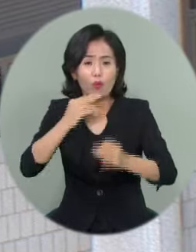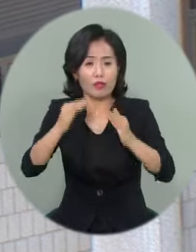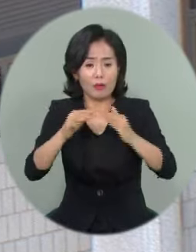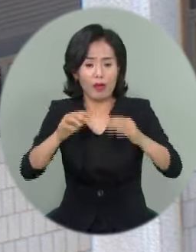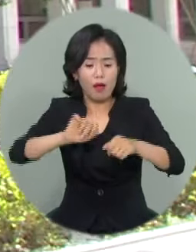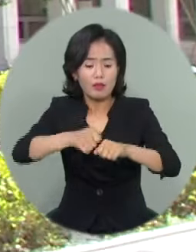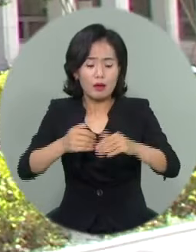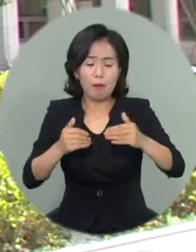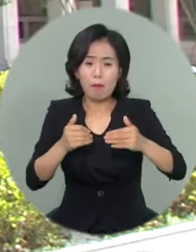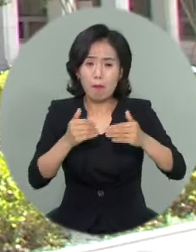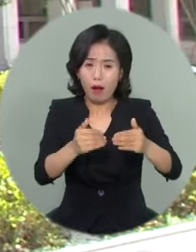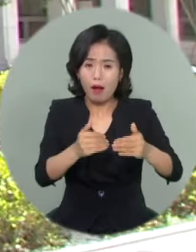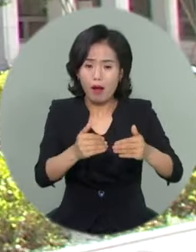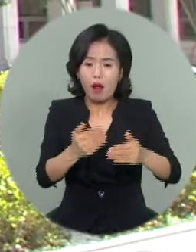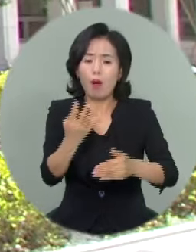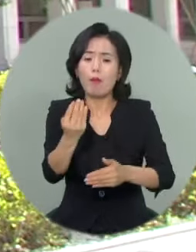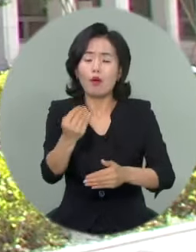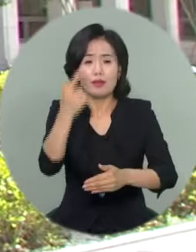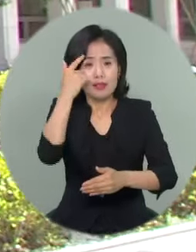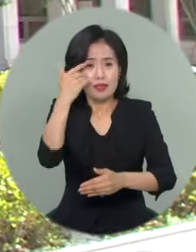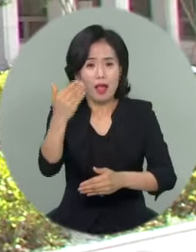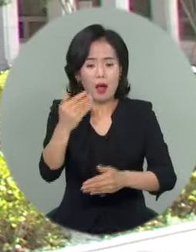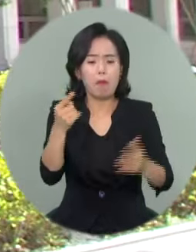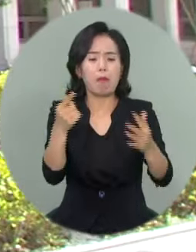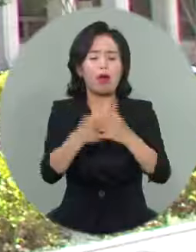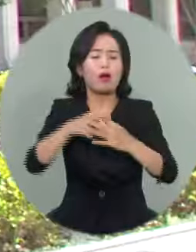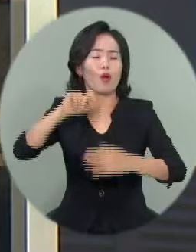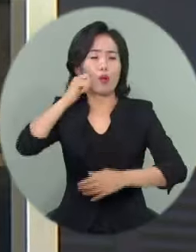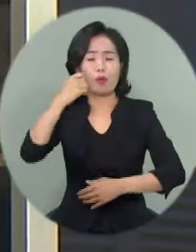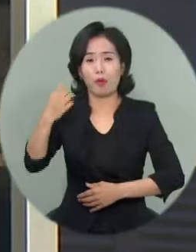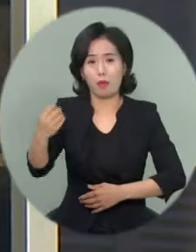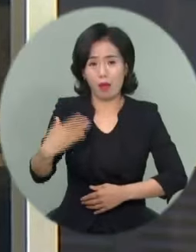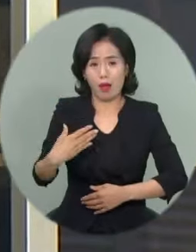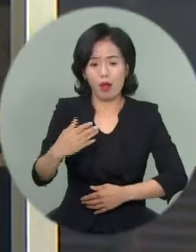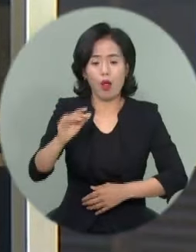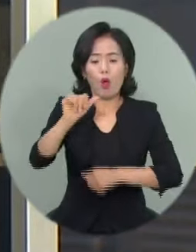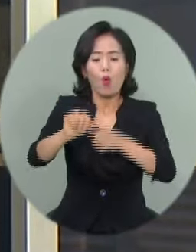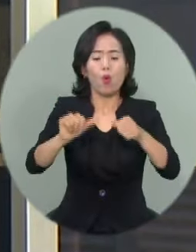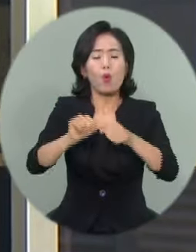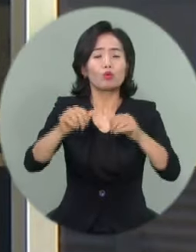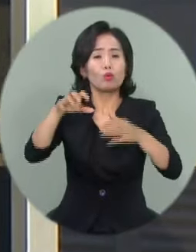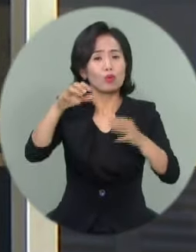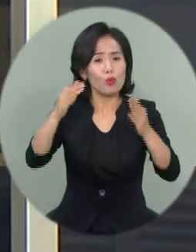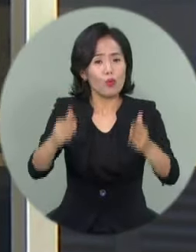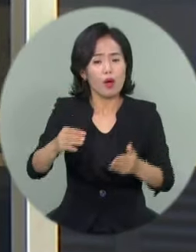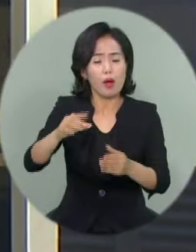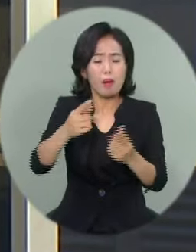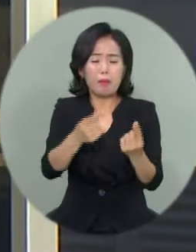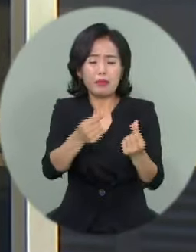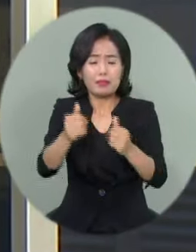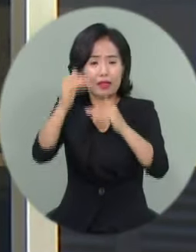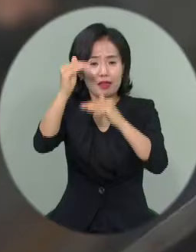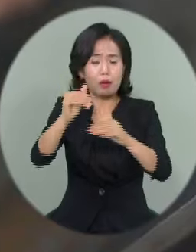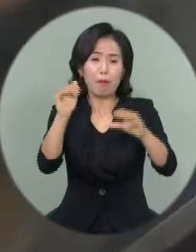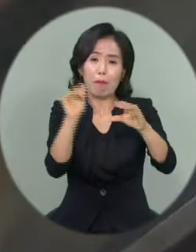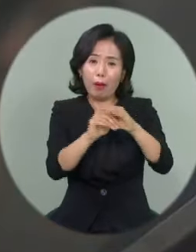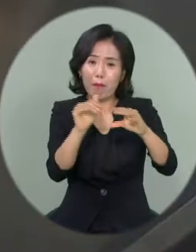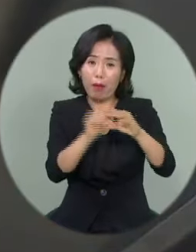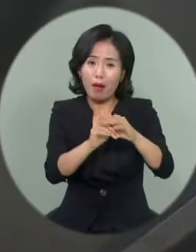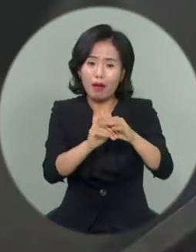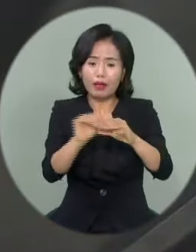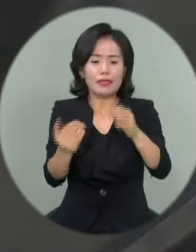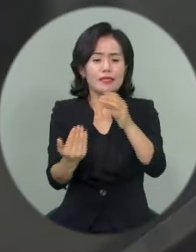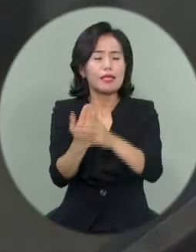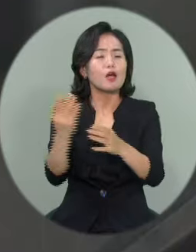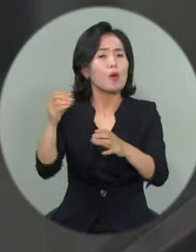하러간 경우가 몇 건이었다 지난 5년간 비슷한 내용으로 민원이 들어온 적은이